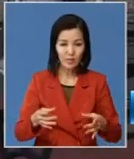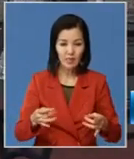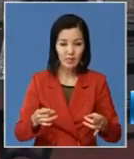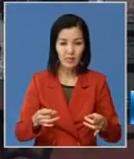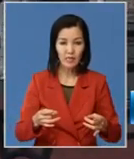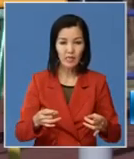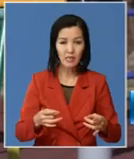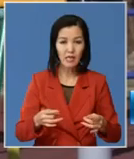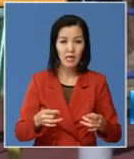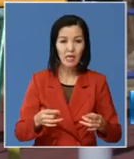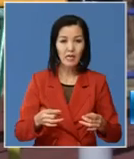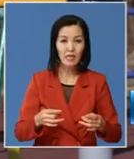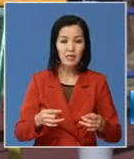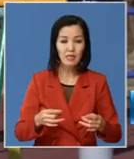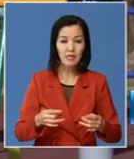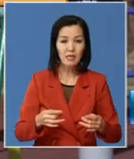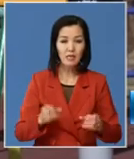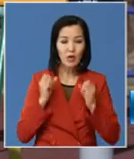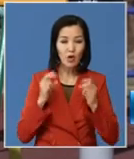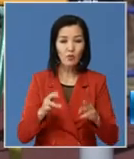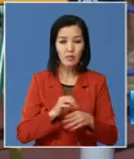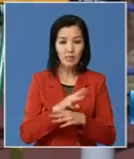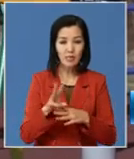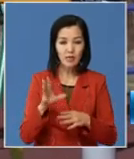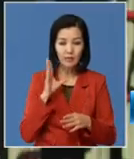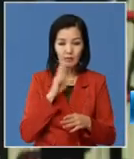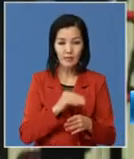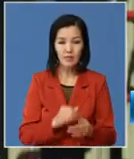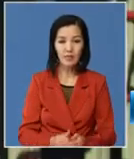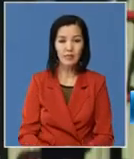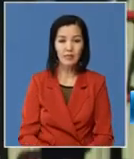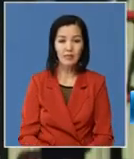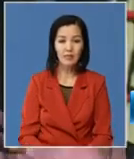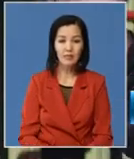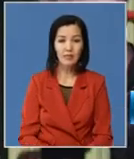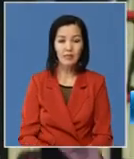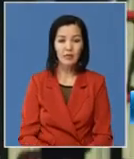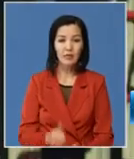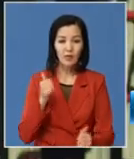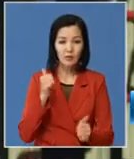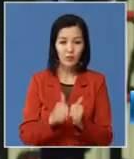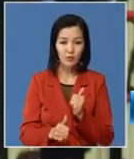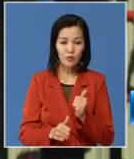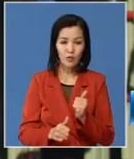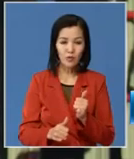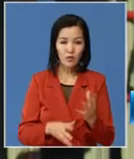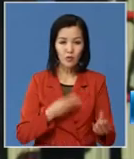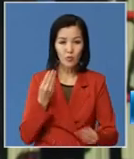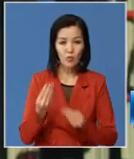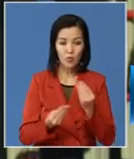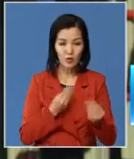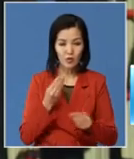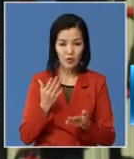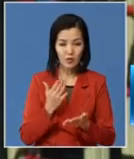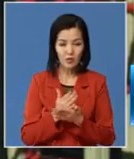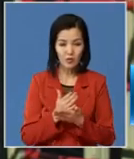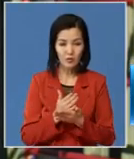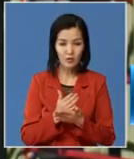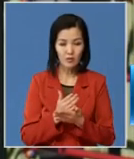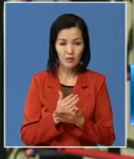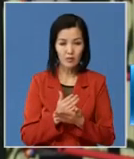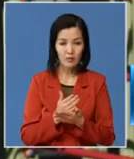берсін. Рахметімді айтам көмектесіп тұрғандарыңызға. Қайырымдылық акциясы кезінде 15 отбасыға көмек берілді. Шара